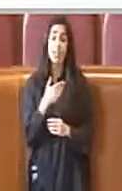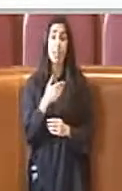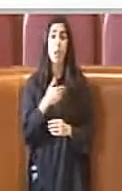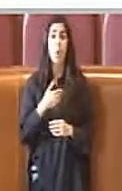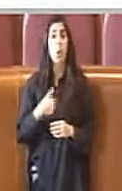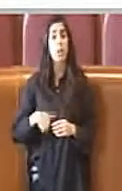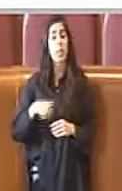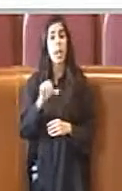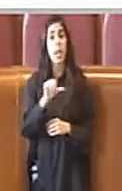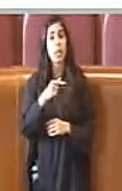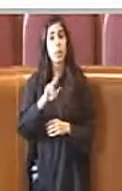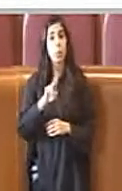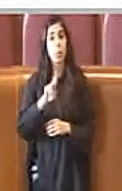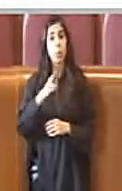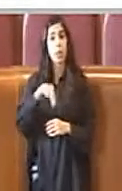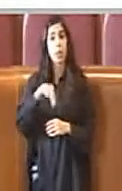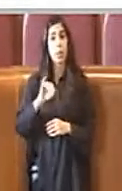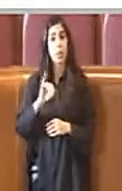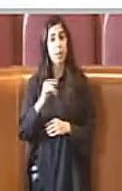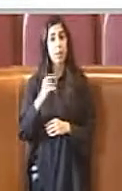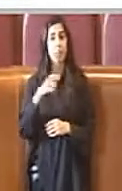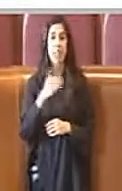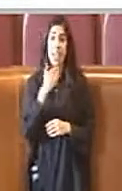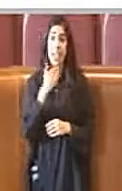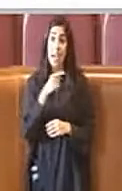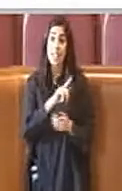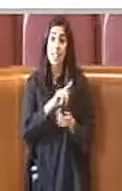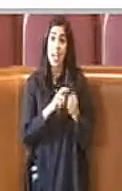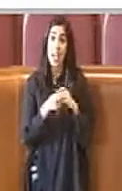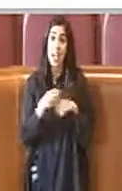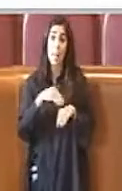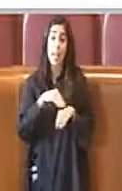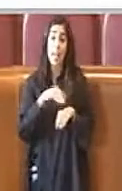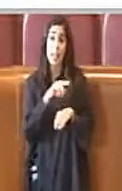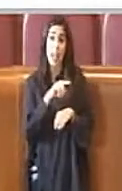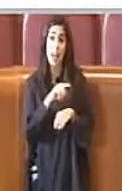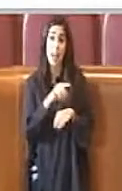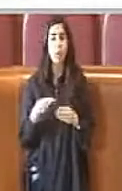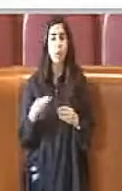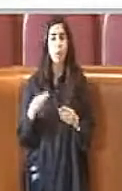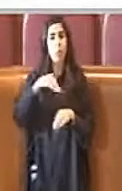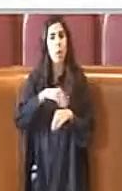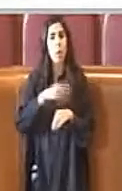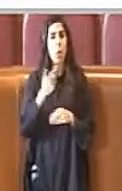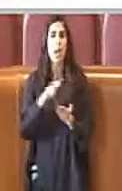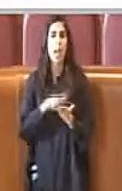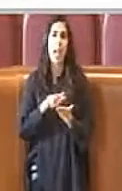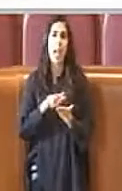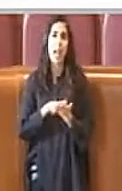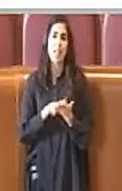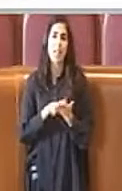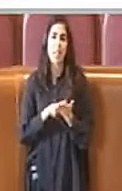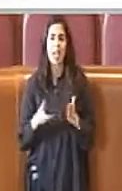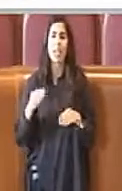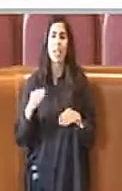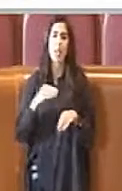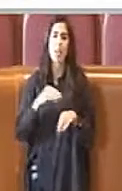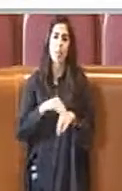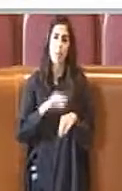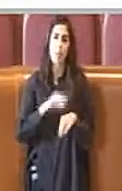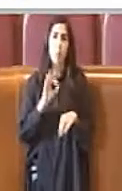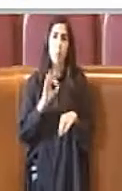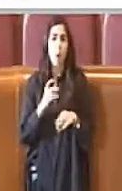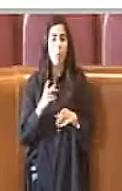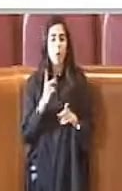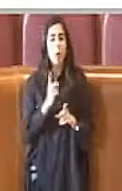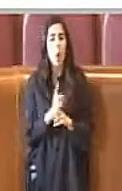che di fatto con un suo emendamento ha effettivamente possono una garanzia in più soprattutto rispetto alla palla a dovere